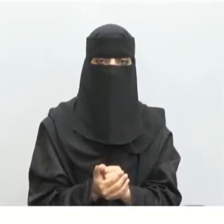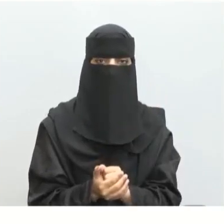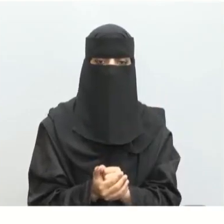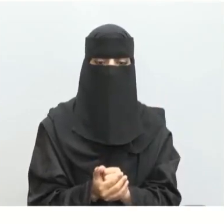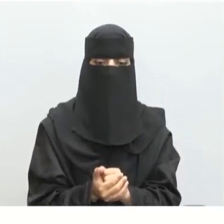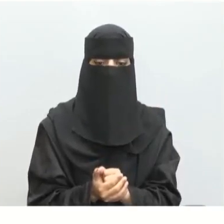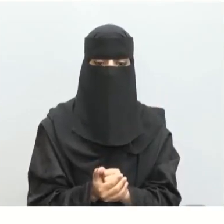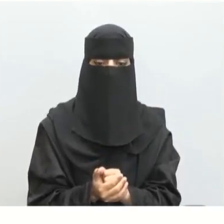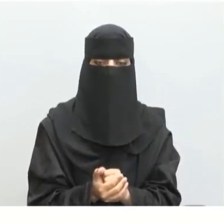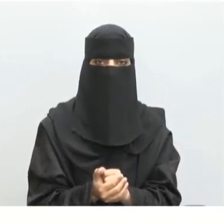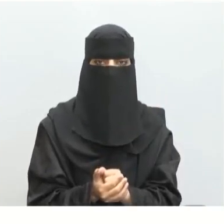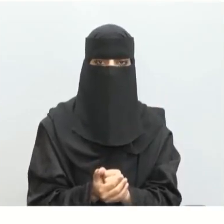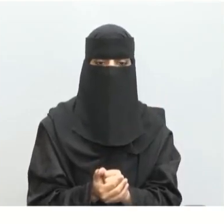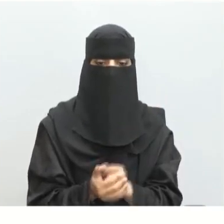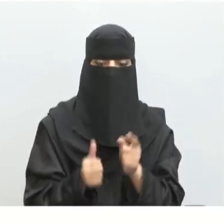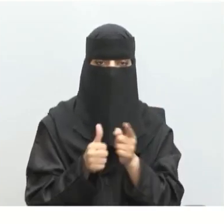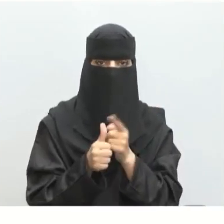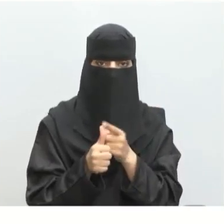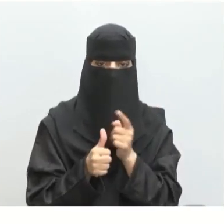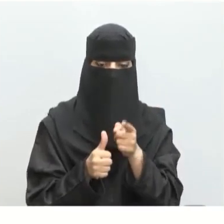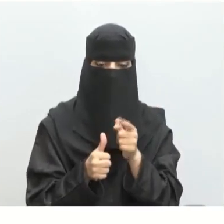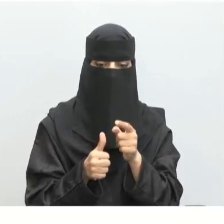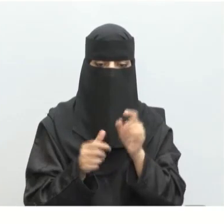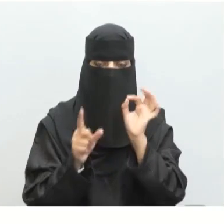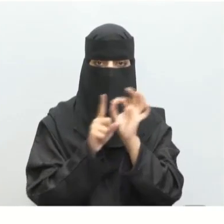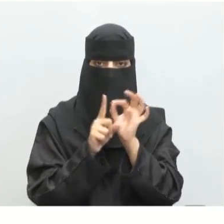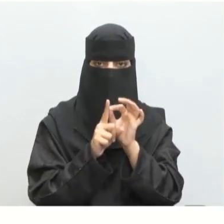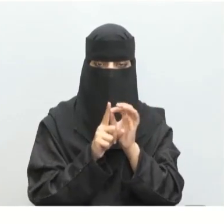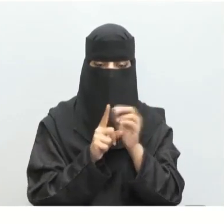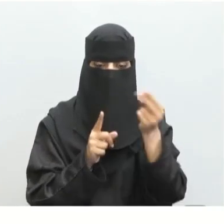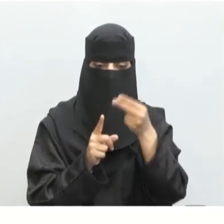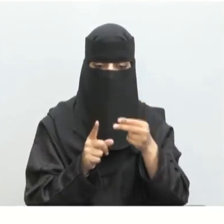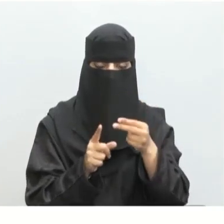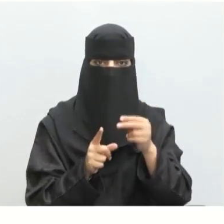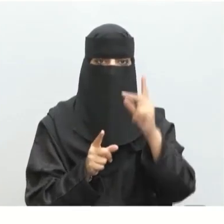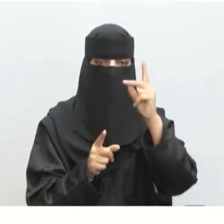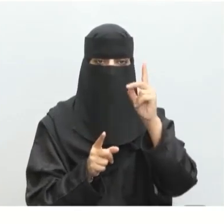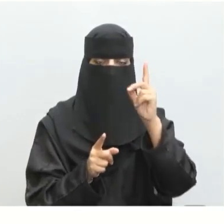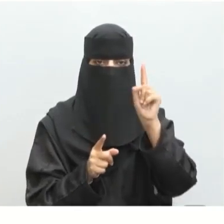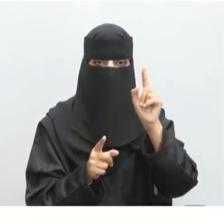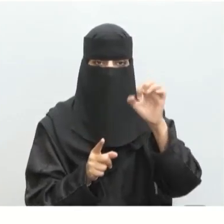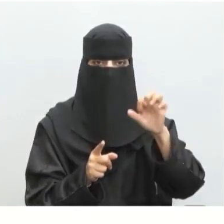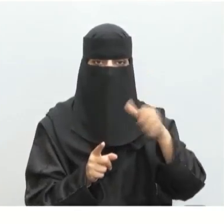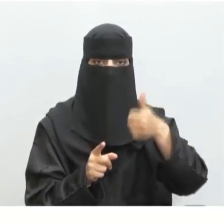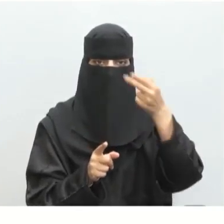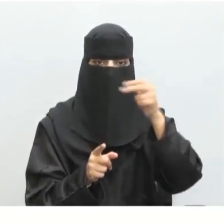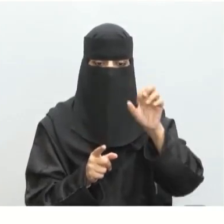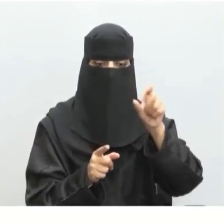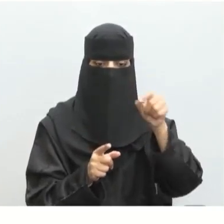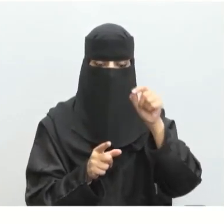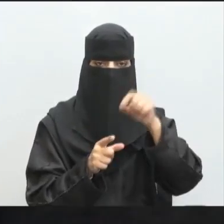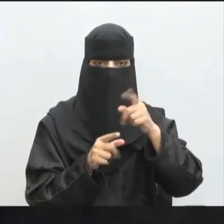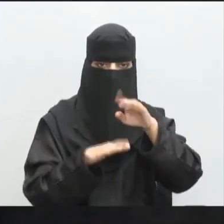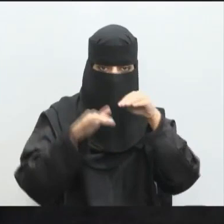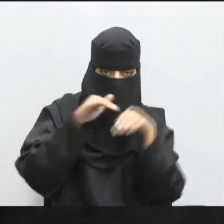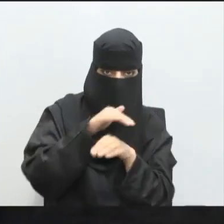فيما ياتي الف هدف الخريطه الطبوغرافيه تمثيل باطن الارض العباره